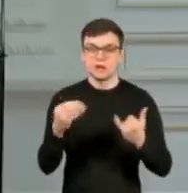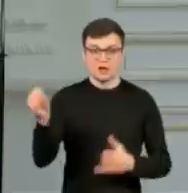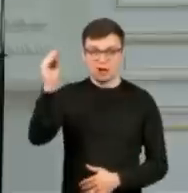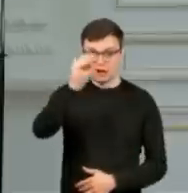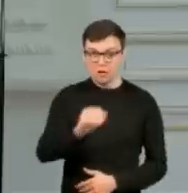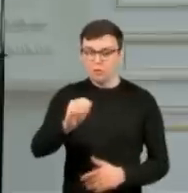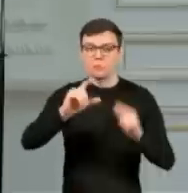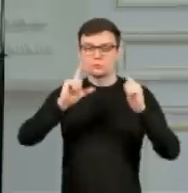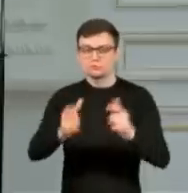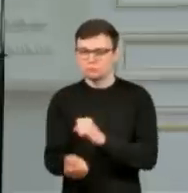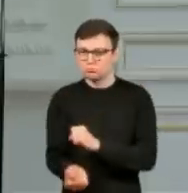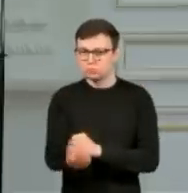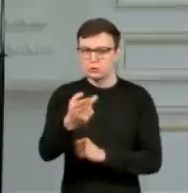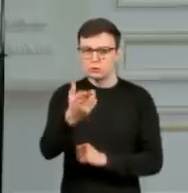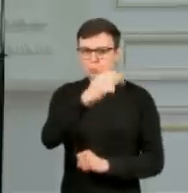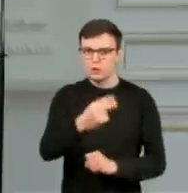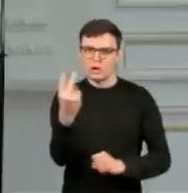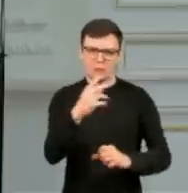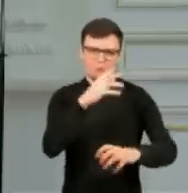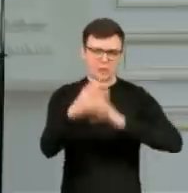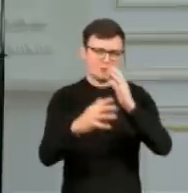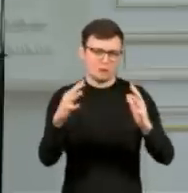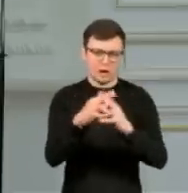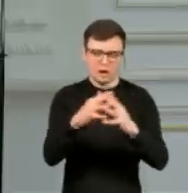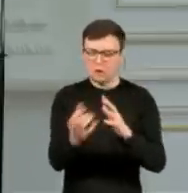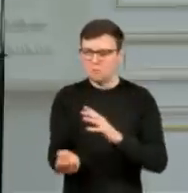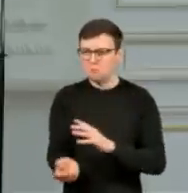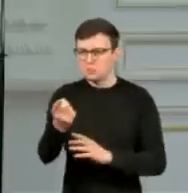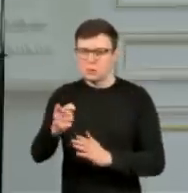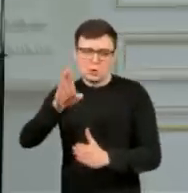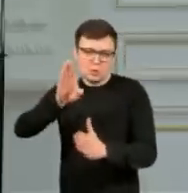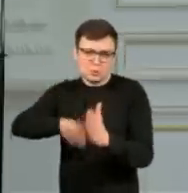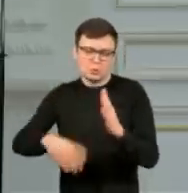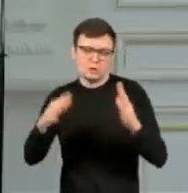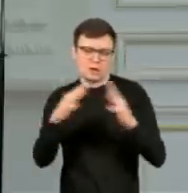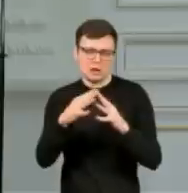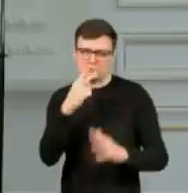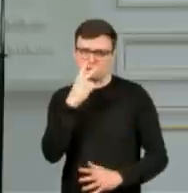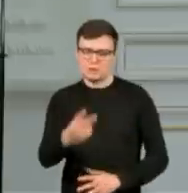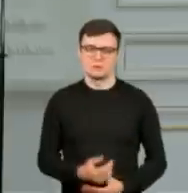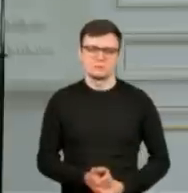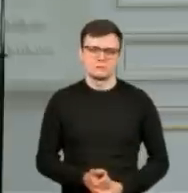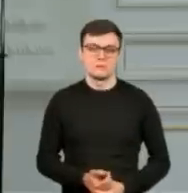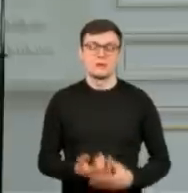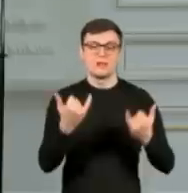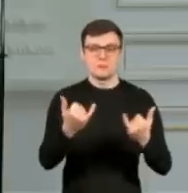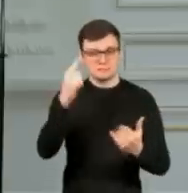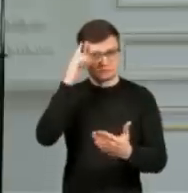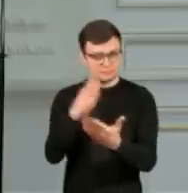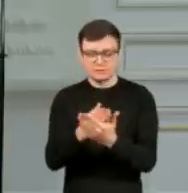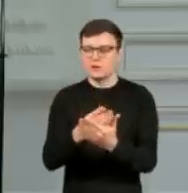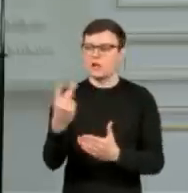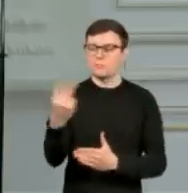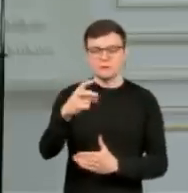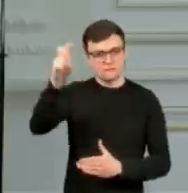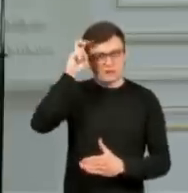nuo antrojo pasaulinio karo neregėta agresija ir smurtas. Dabar kaip niekad akivaizdu, kad mūsų šalių